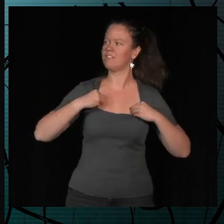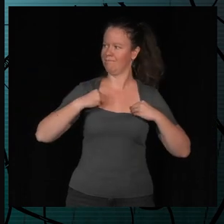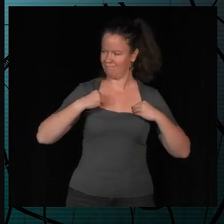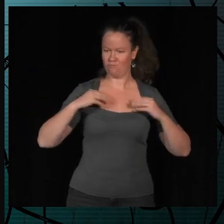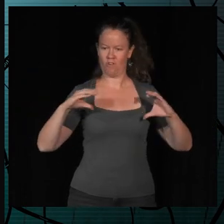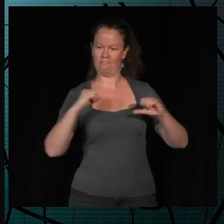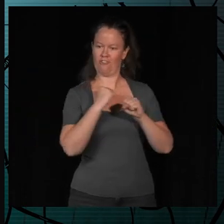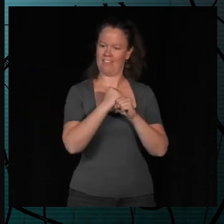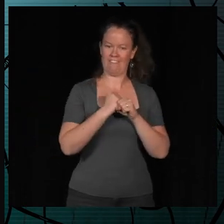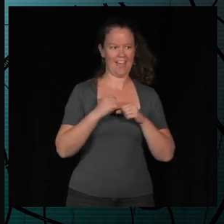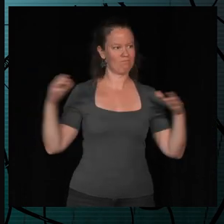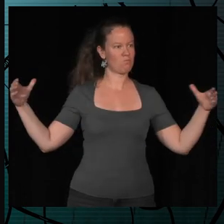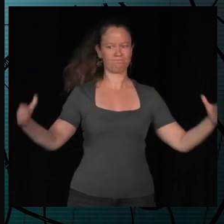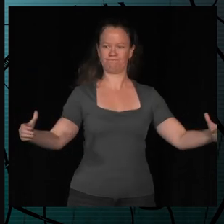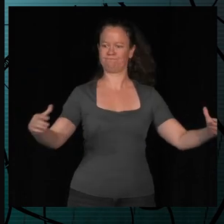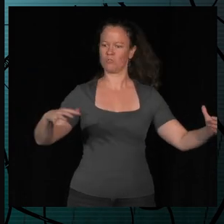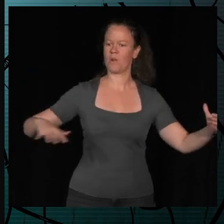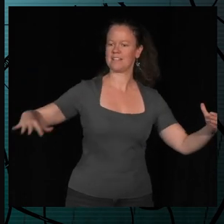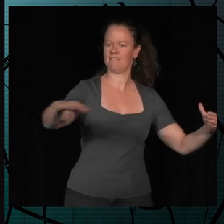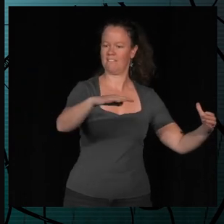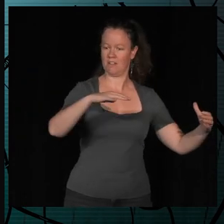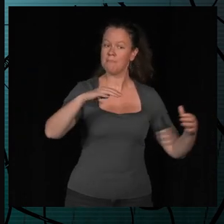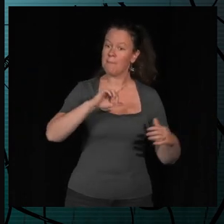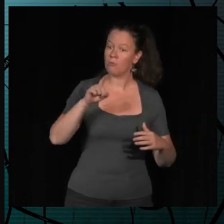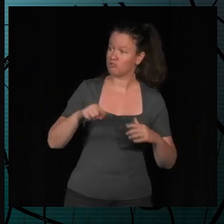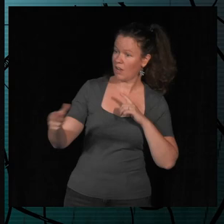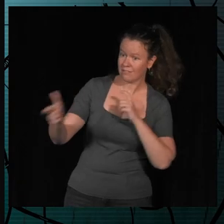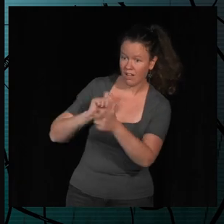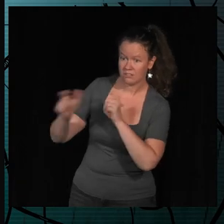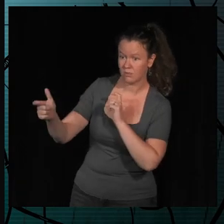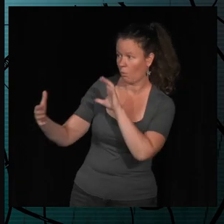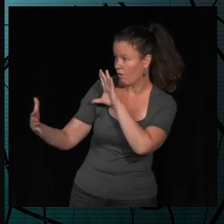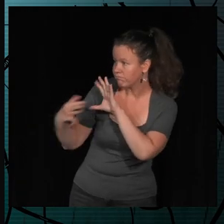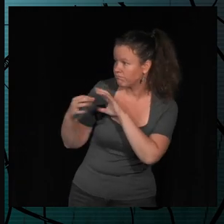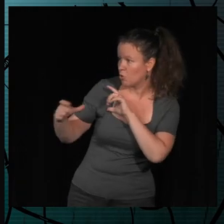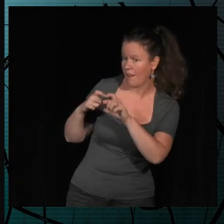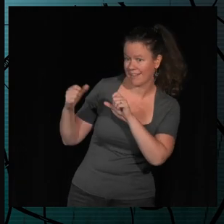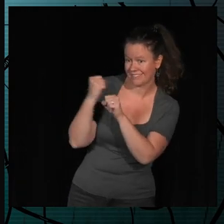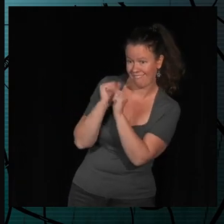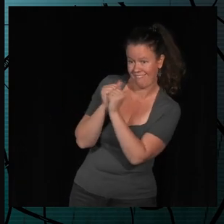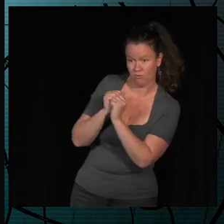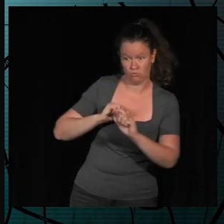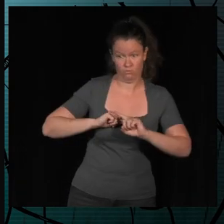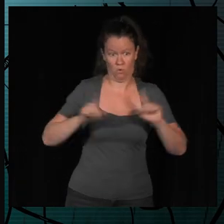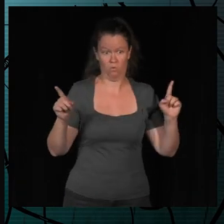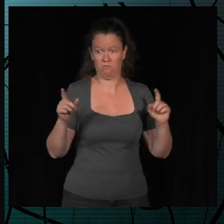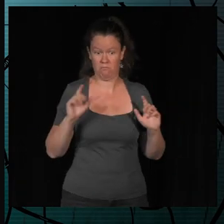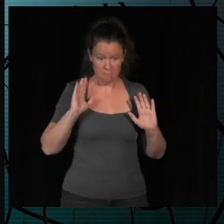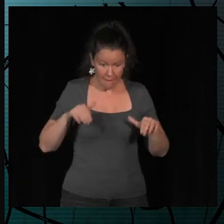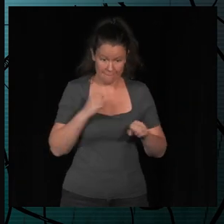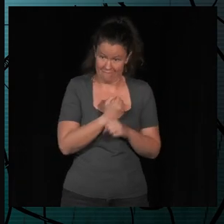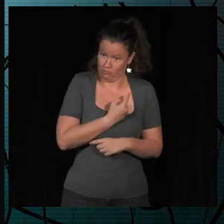participer à un collectif de travail sans qu'il y ait d'interaction nécessairement effective c'est ça qui est subtile dans le dispositif